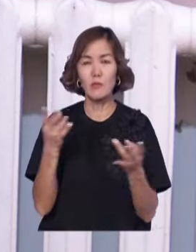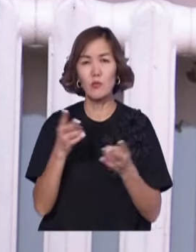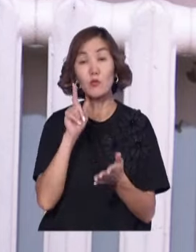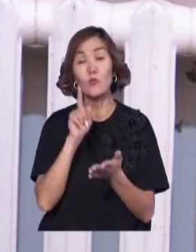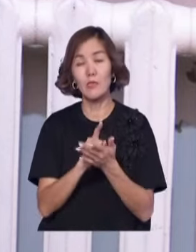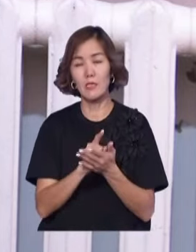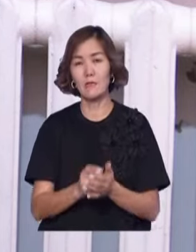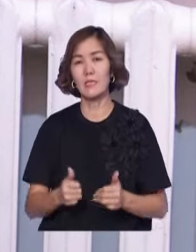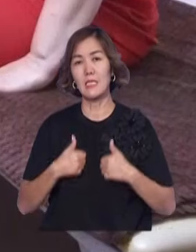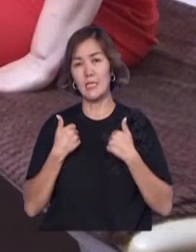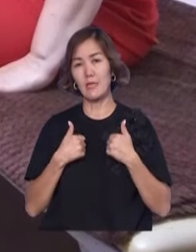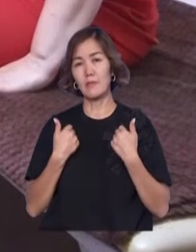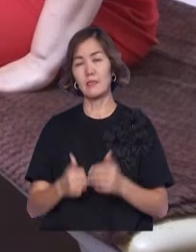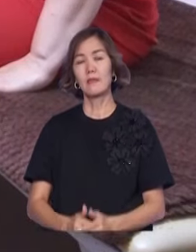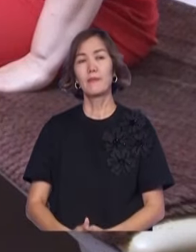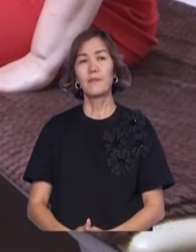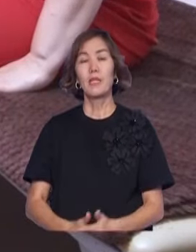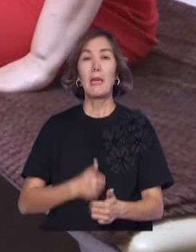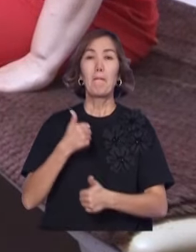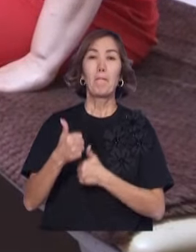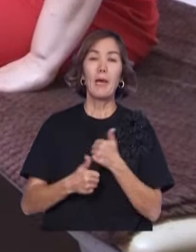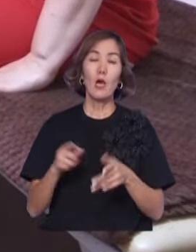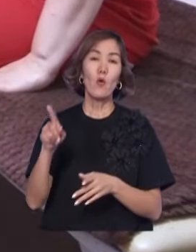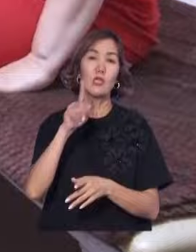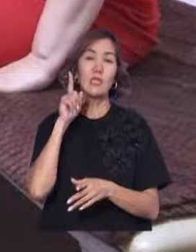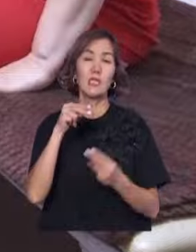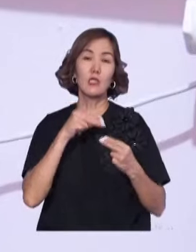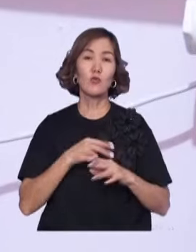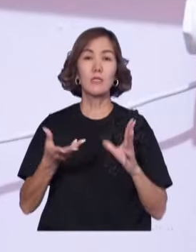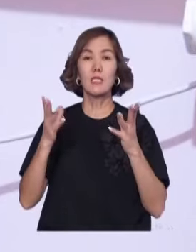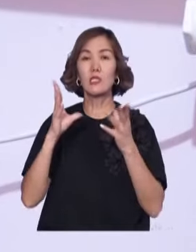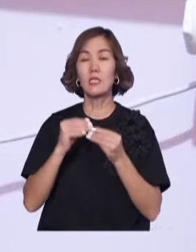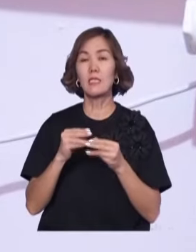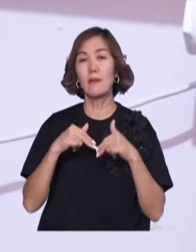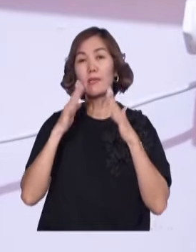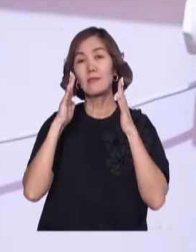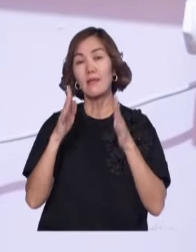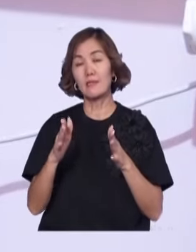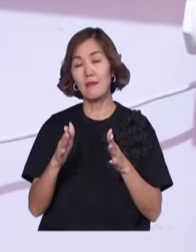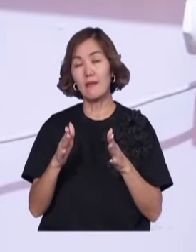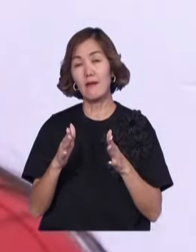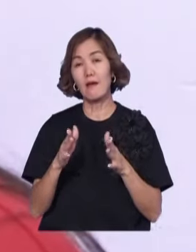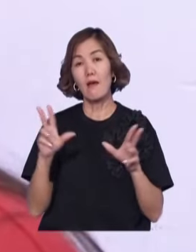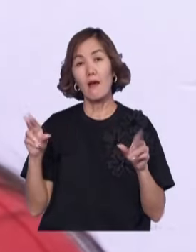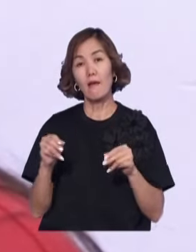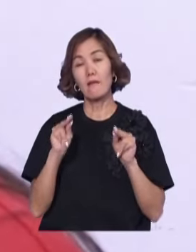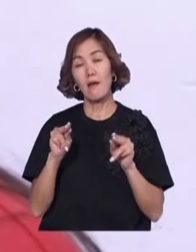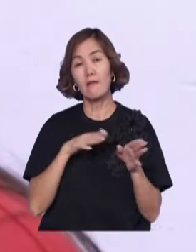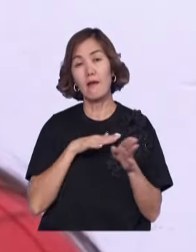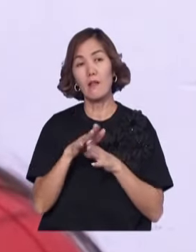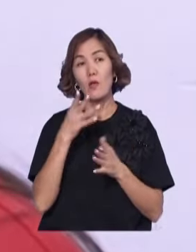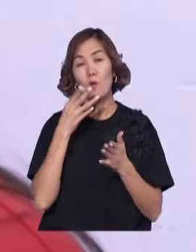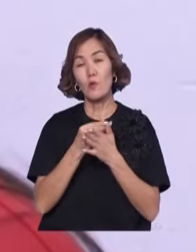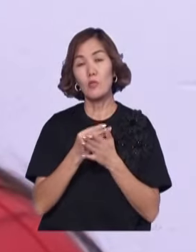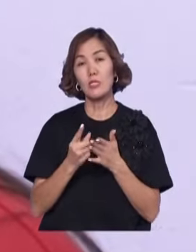көмек көрсетуге тырысамыз. Байқауда жас мамандардың жұмыстағы жетістіктері басты назарға алыныпты. Антқа адал, өз ісіне